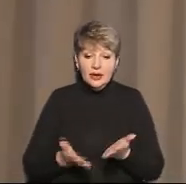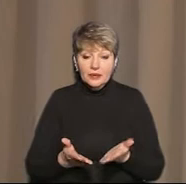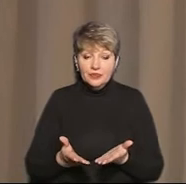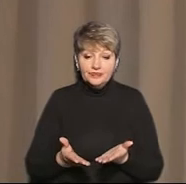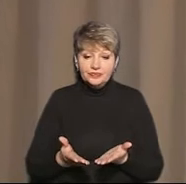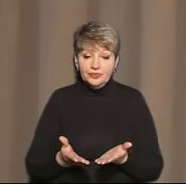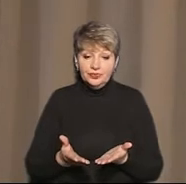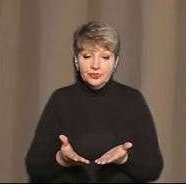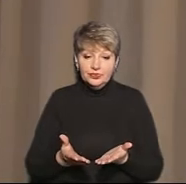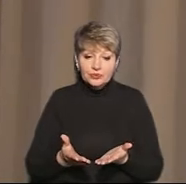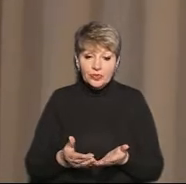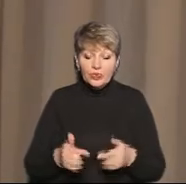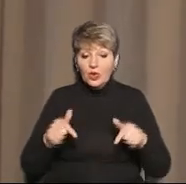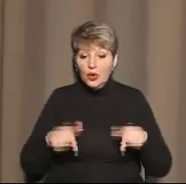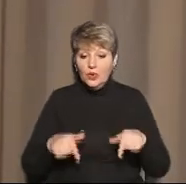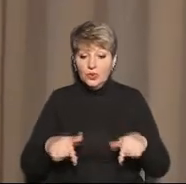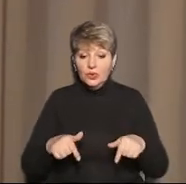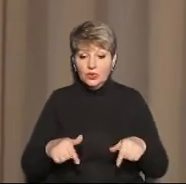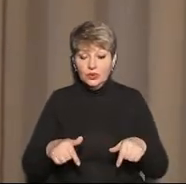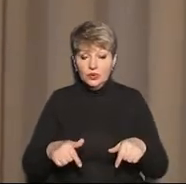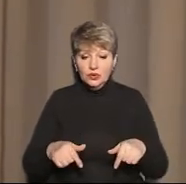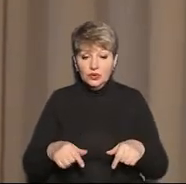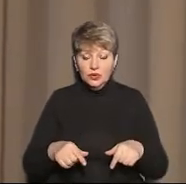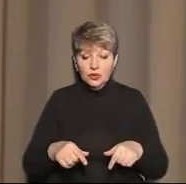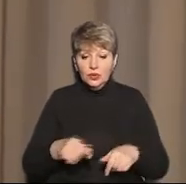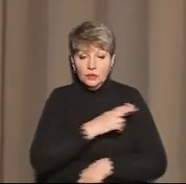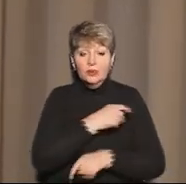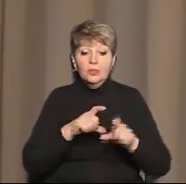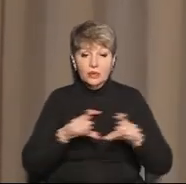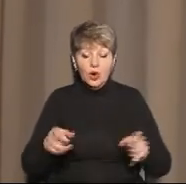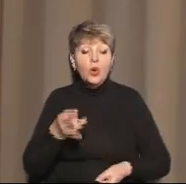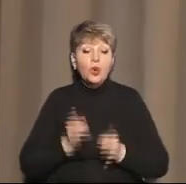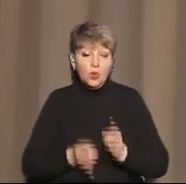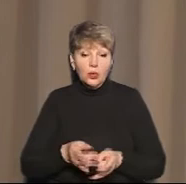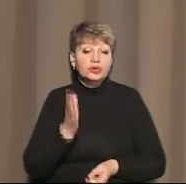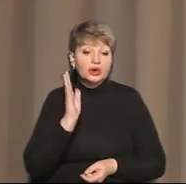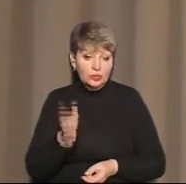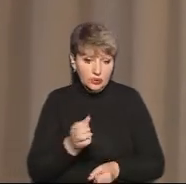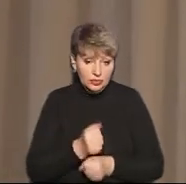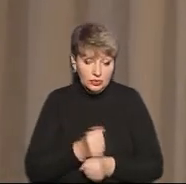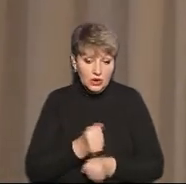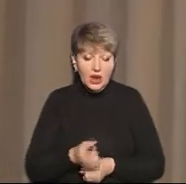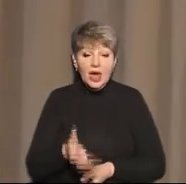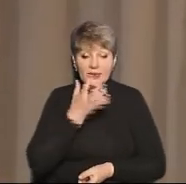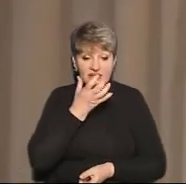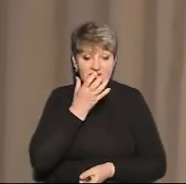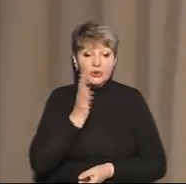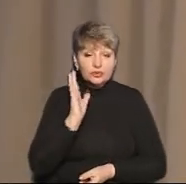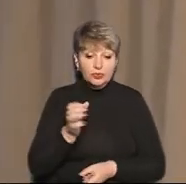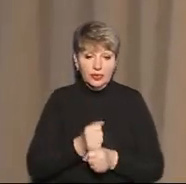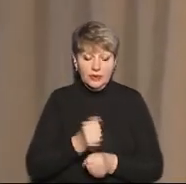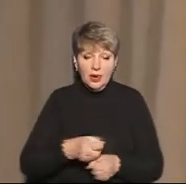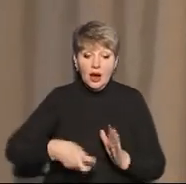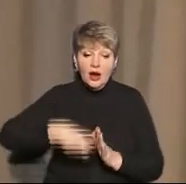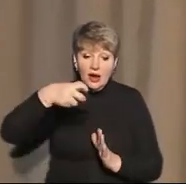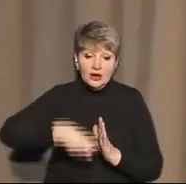весни ну, тут в дерматологічну клініку відкриють. І то кухня буде працювати, кислородка буде працювати,